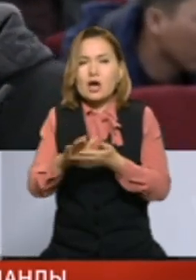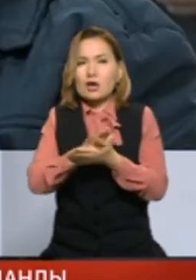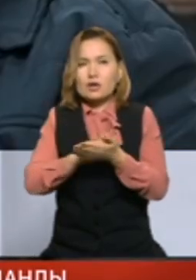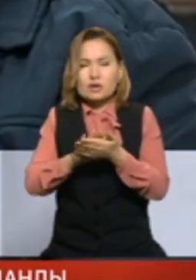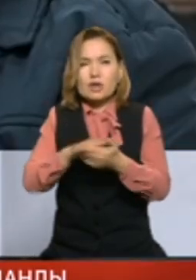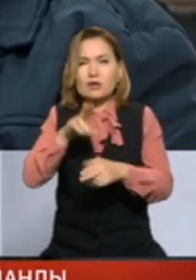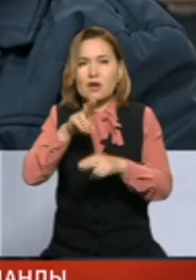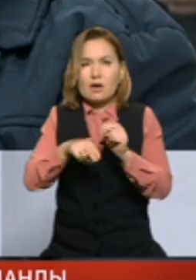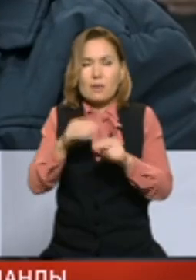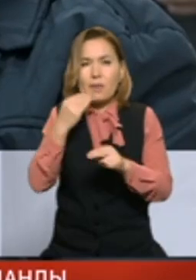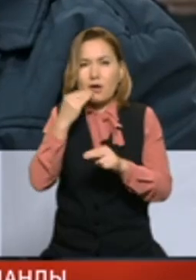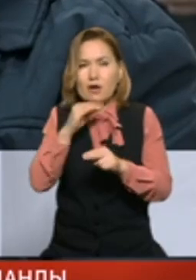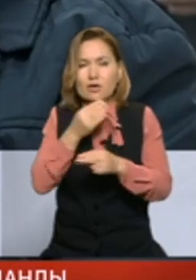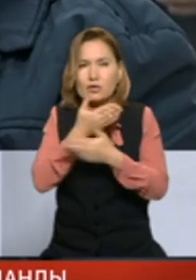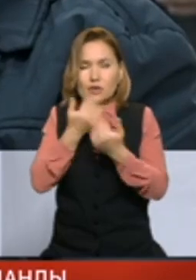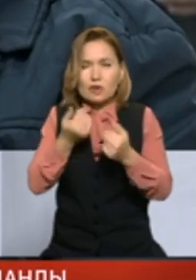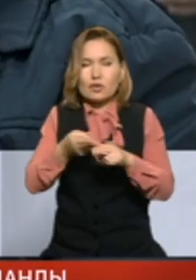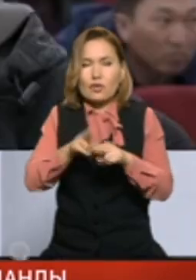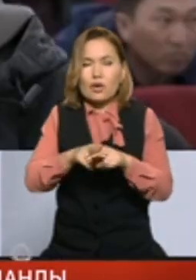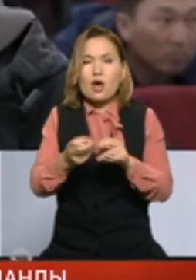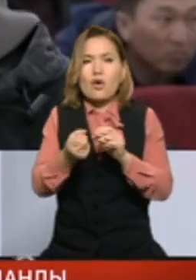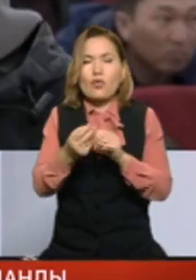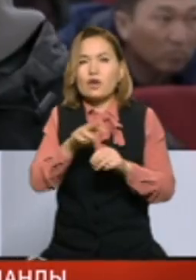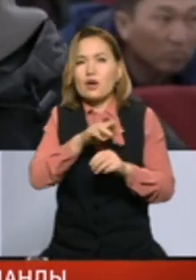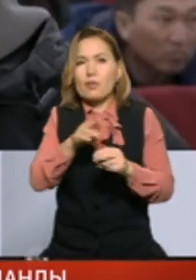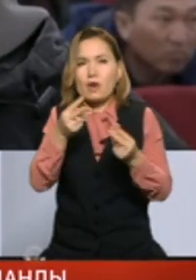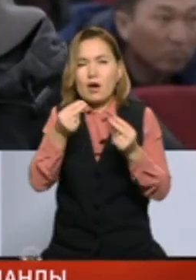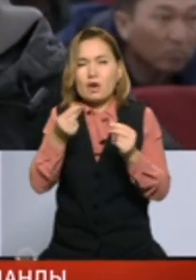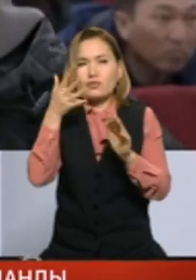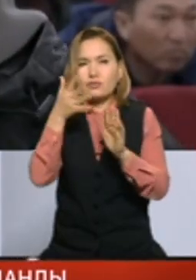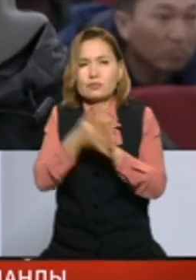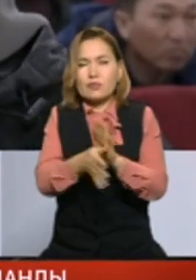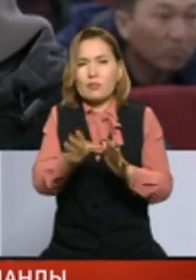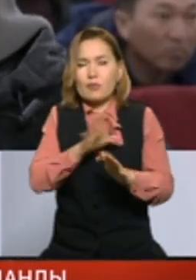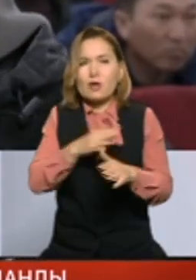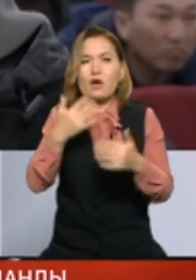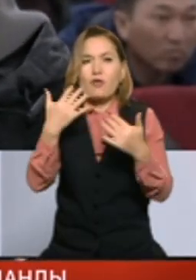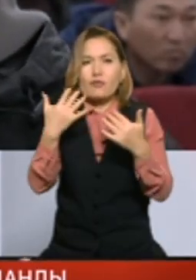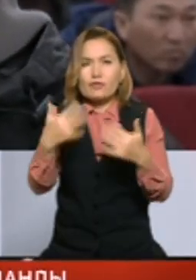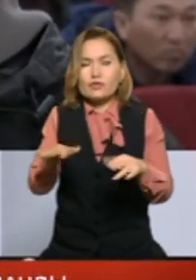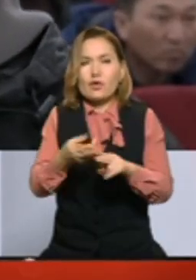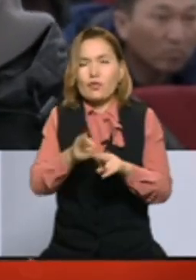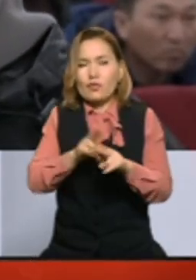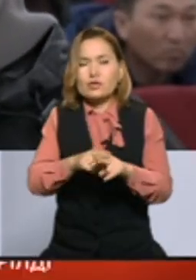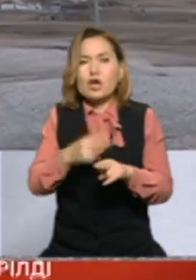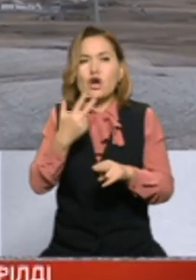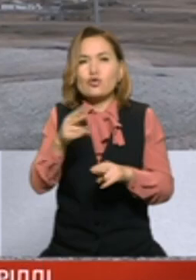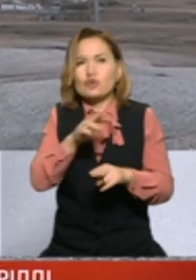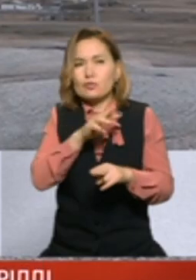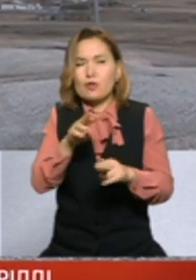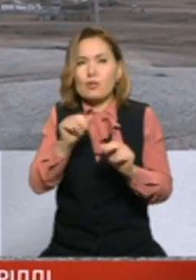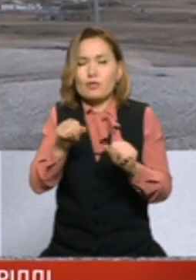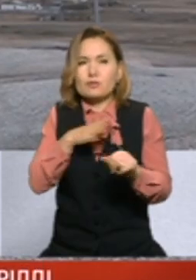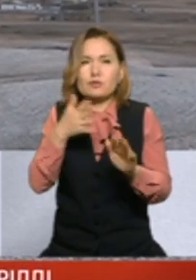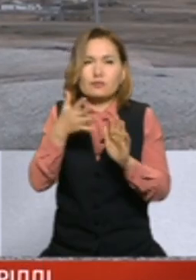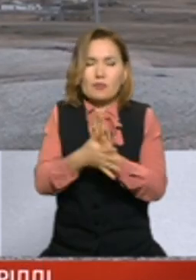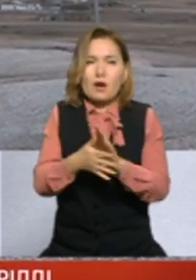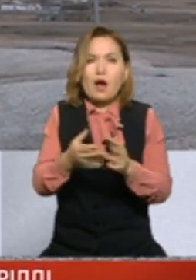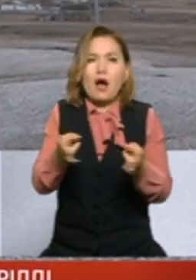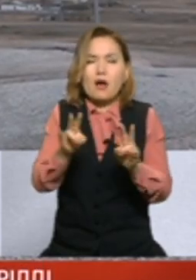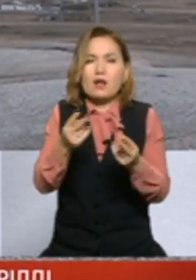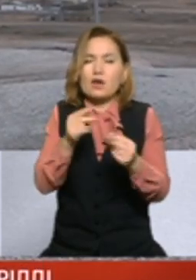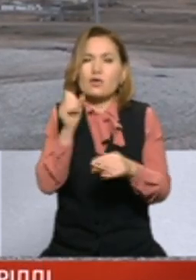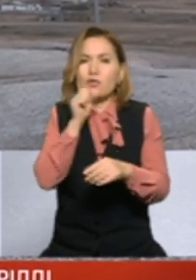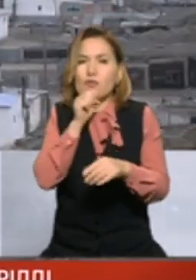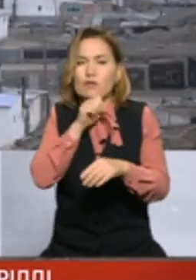слабый, жетпегенін сыммен жалғап қойған. 12 миллион дауаға кетіп тұр ғой. 12 миллион бір 3 миллион ғана кеткен шығар шынына келсек. Жұрт